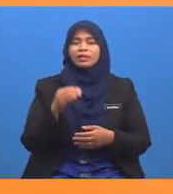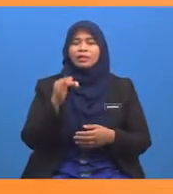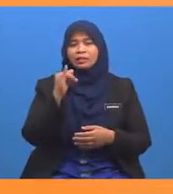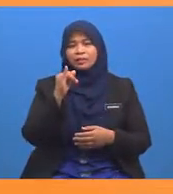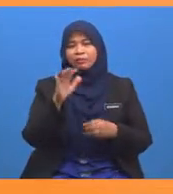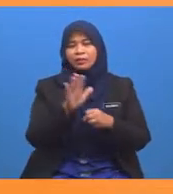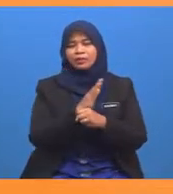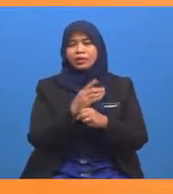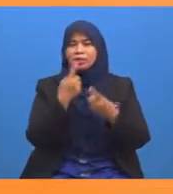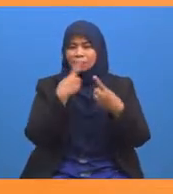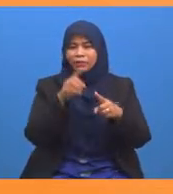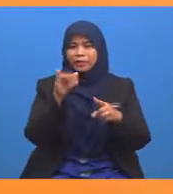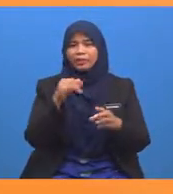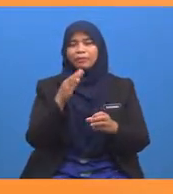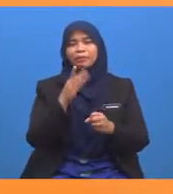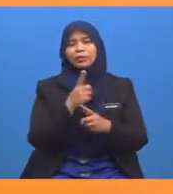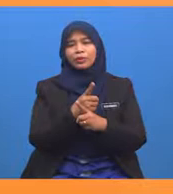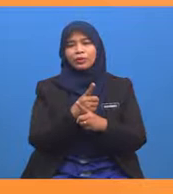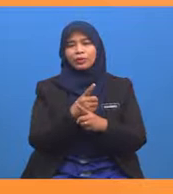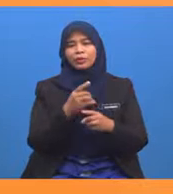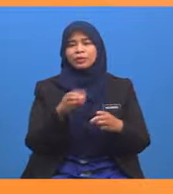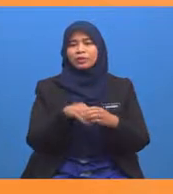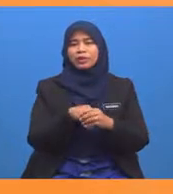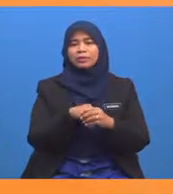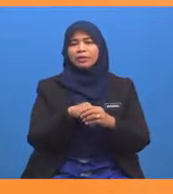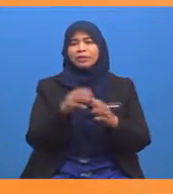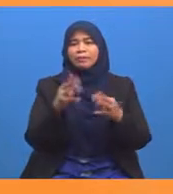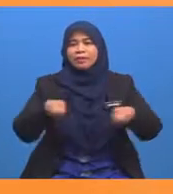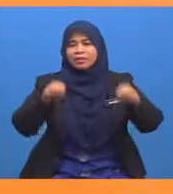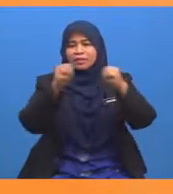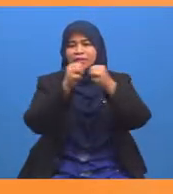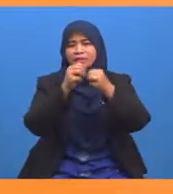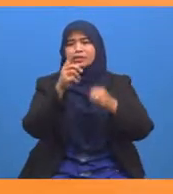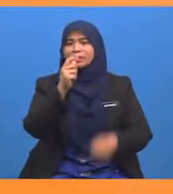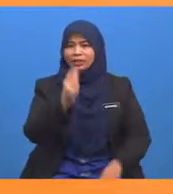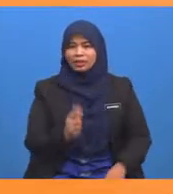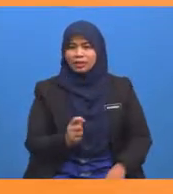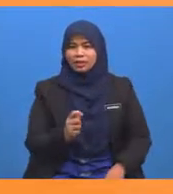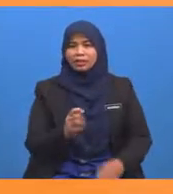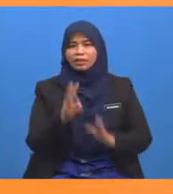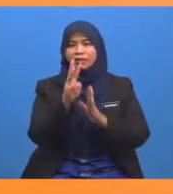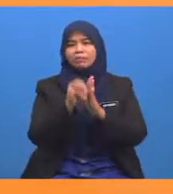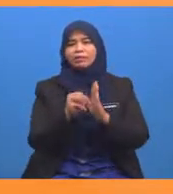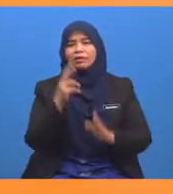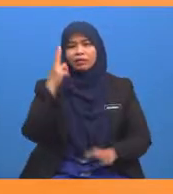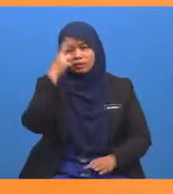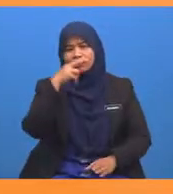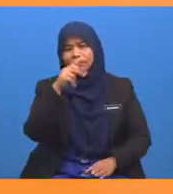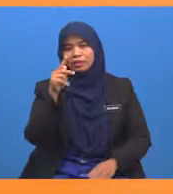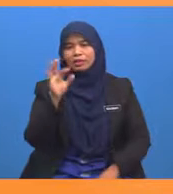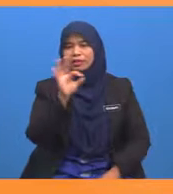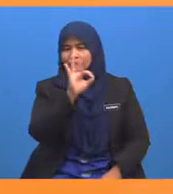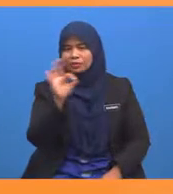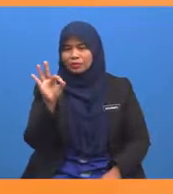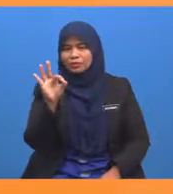dalam ruangan kosong yang disediakan. Masjid Tenggara, tempat kosong, tertua di